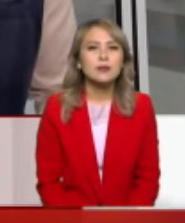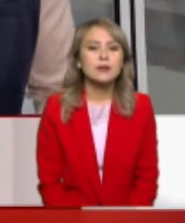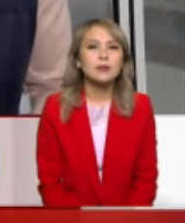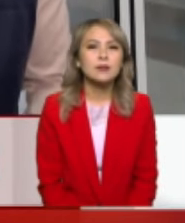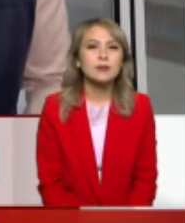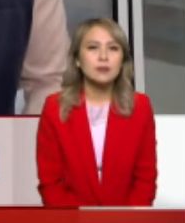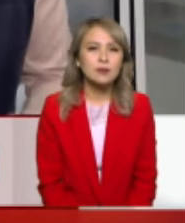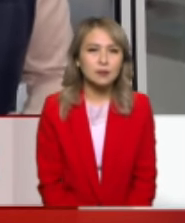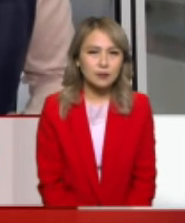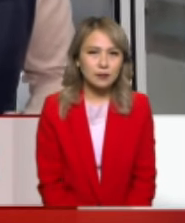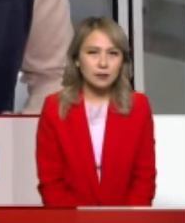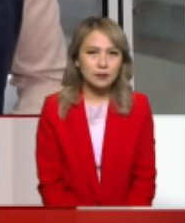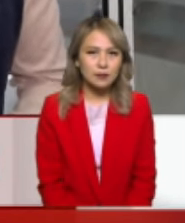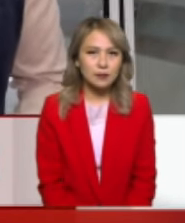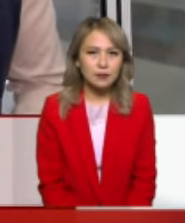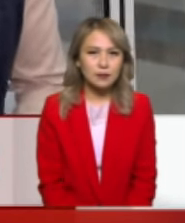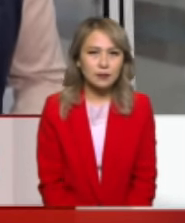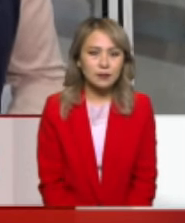сөз сізде.